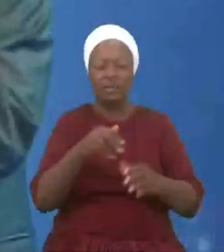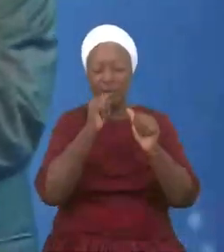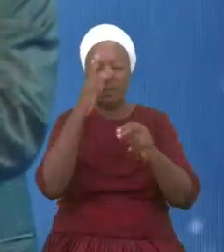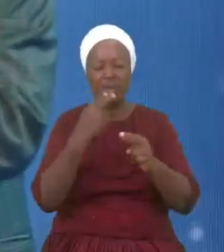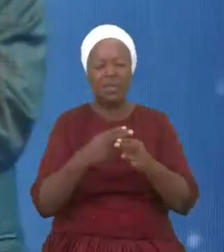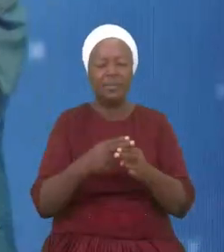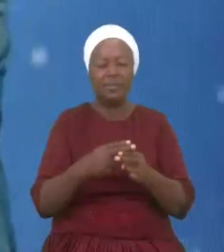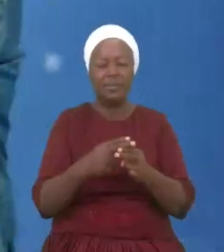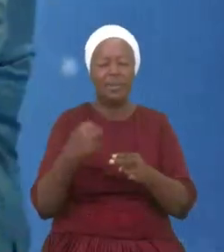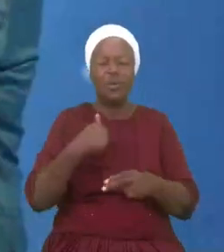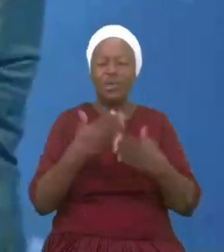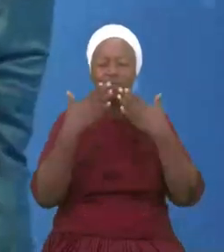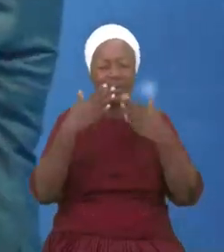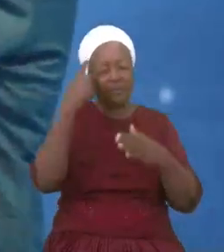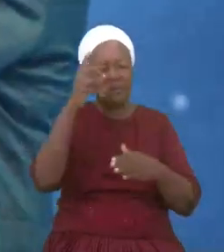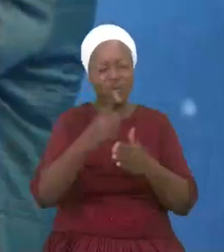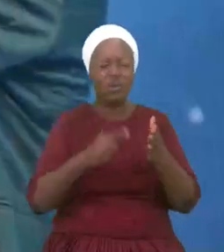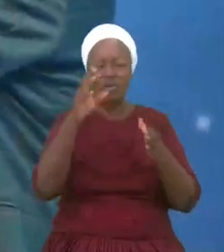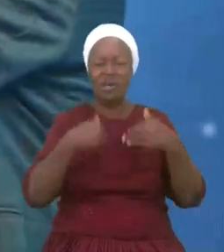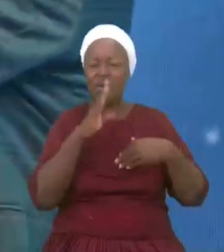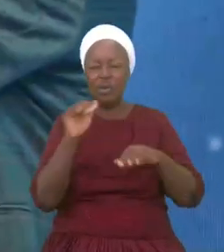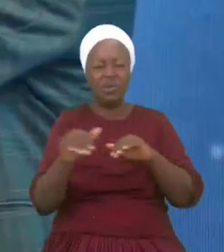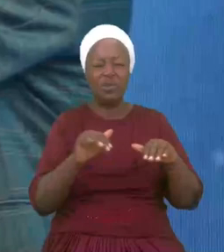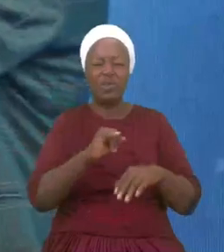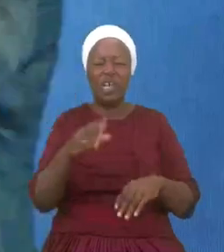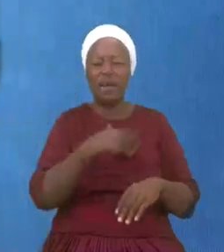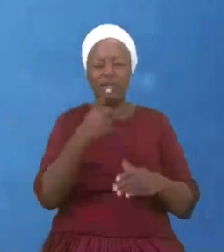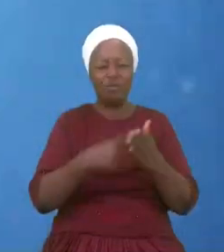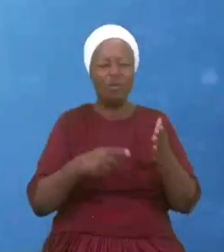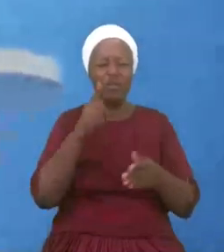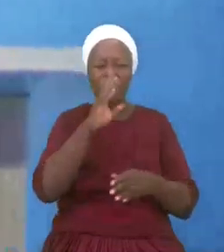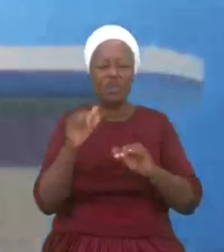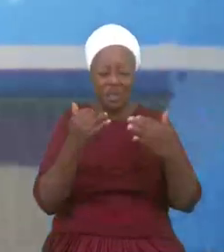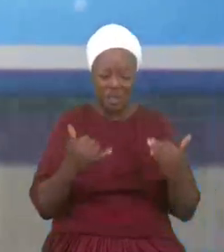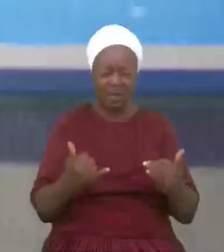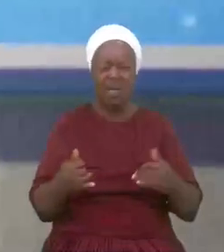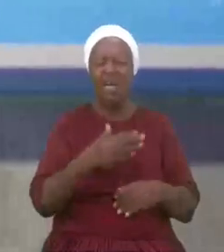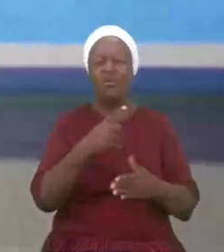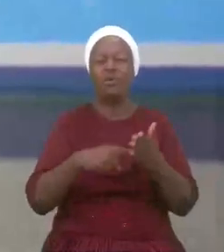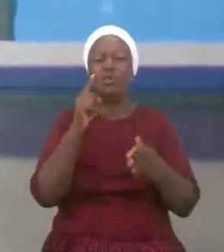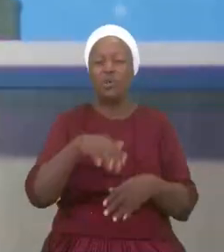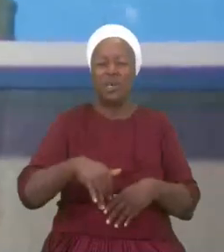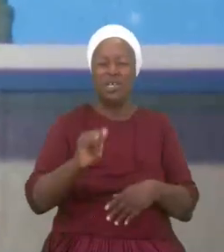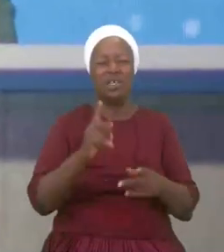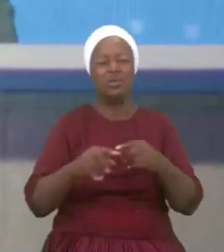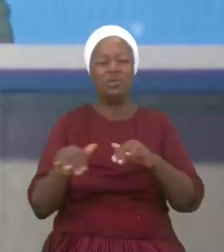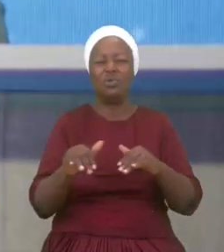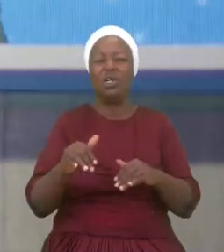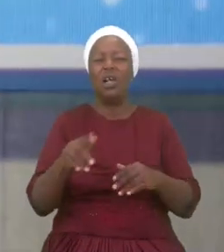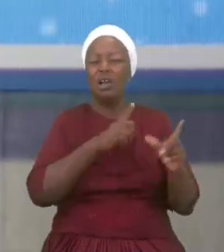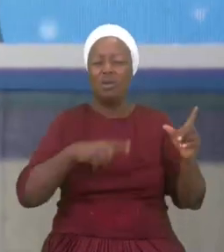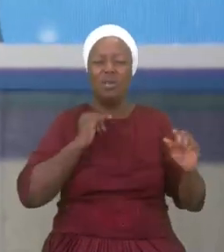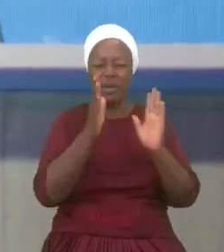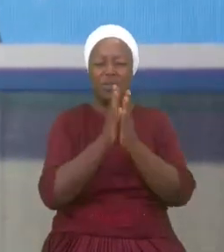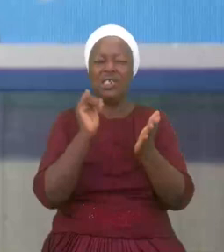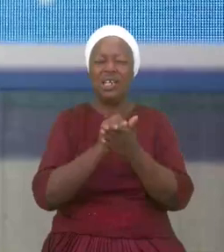bonté de Dieu Père te remercions ce jour nous bénissons ton nom de remercions pour ceux